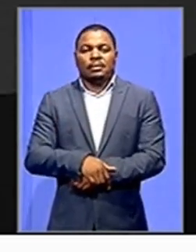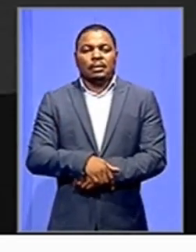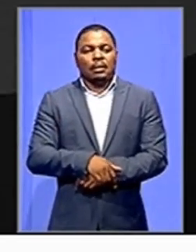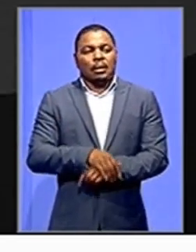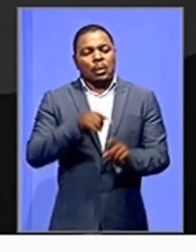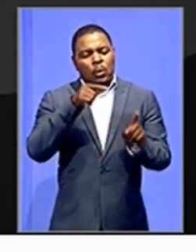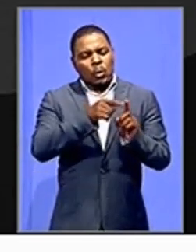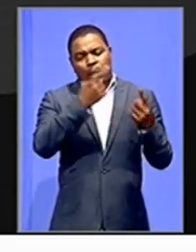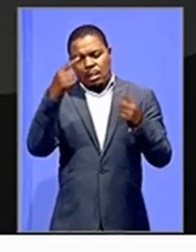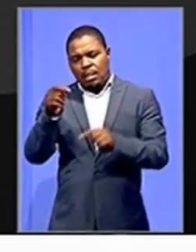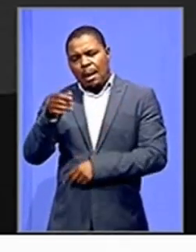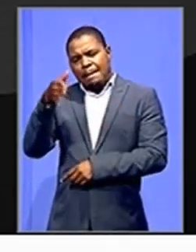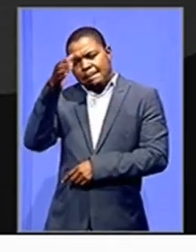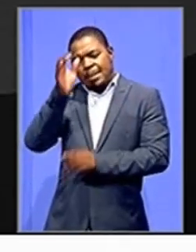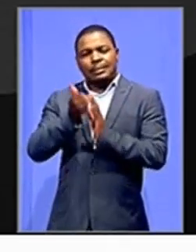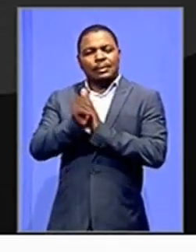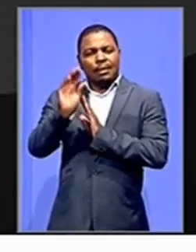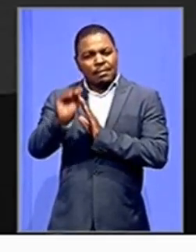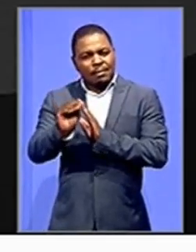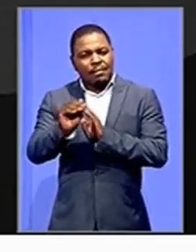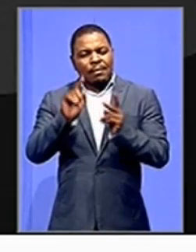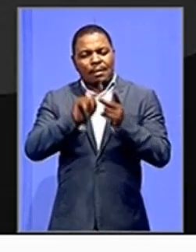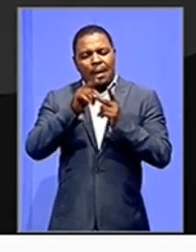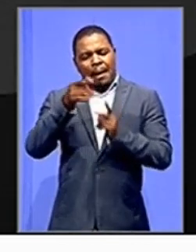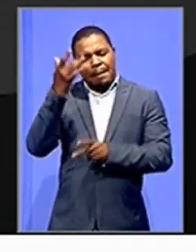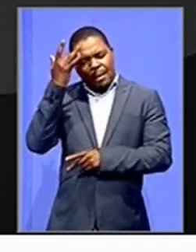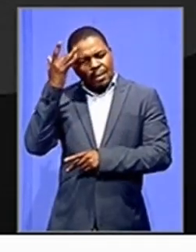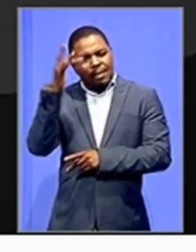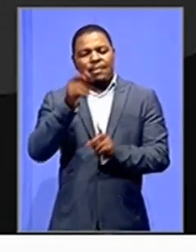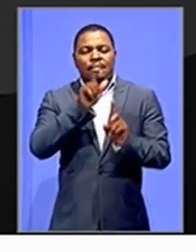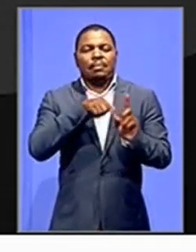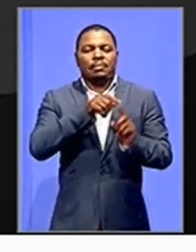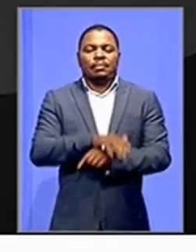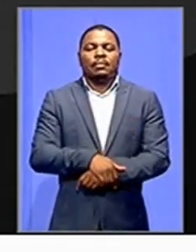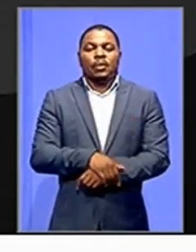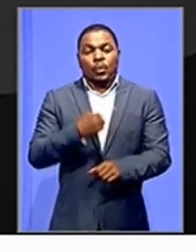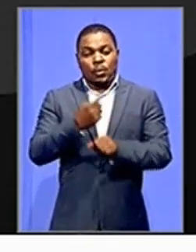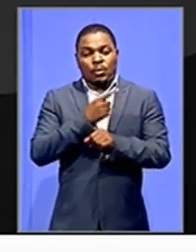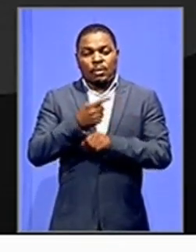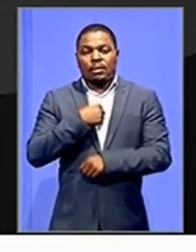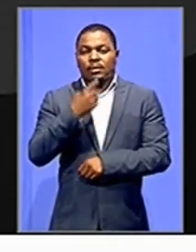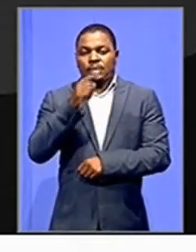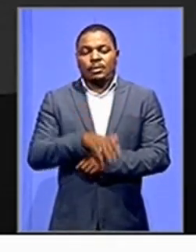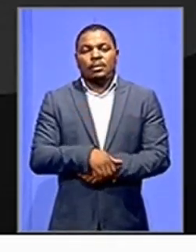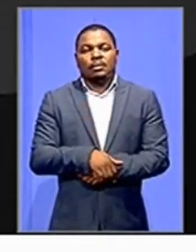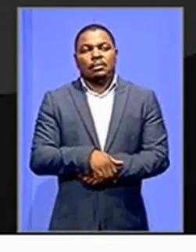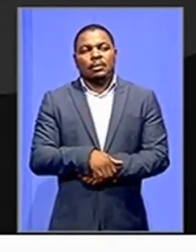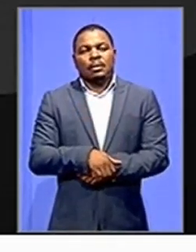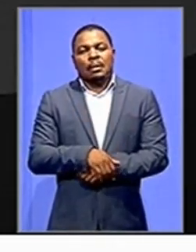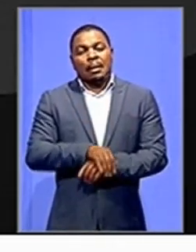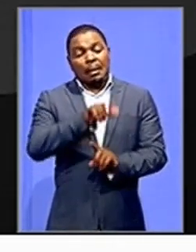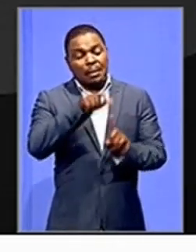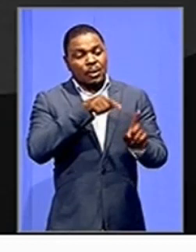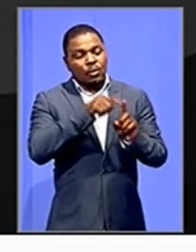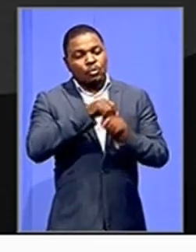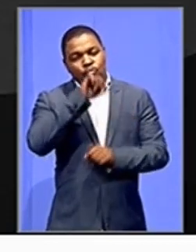ka tsebo, o tlile ka botlhale. Ke fela ke re nako nngwe ke rata gore ke motho a